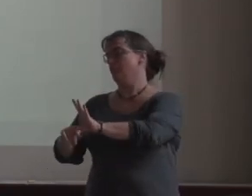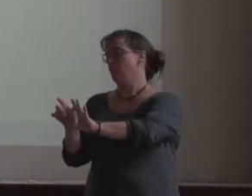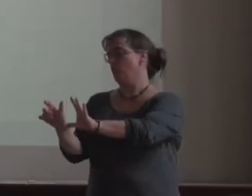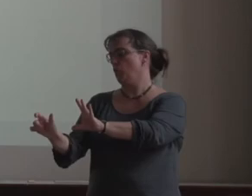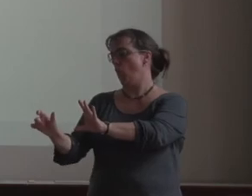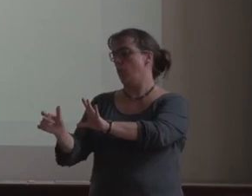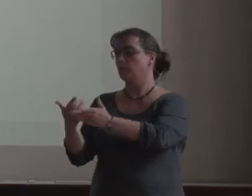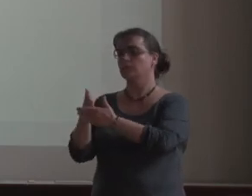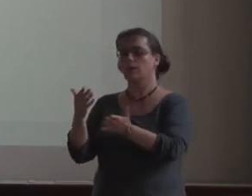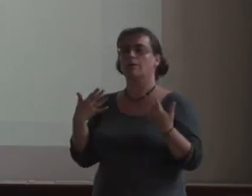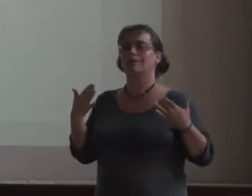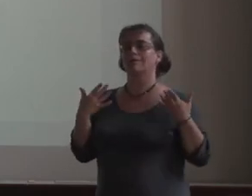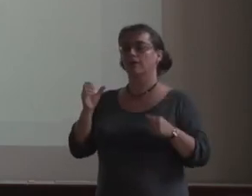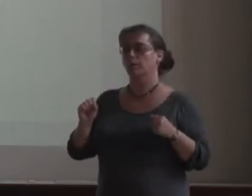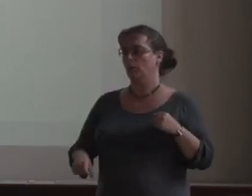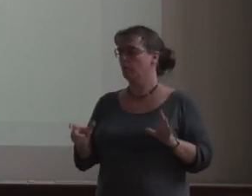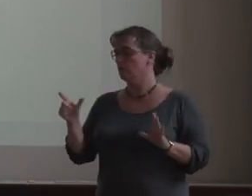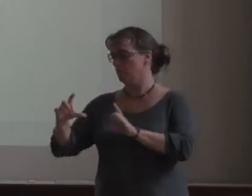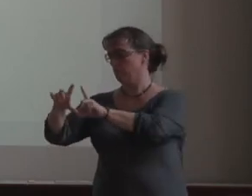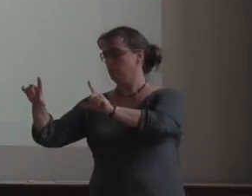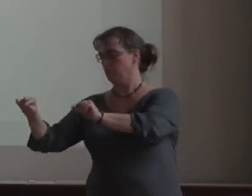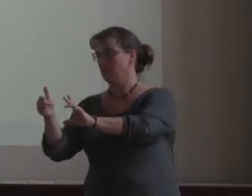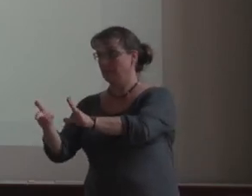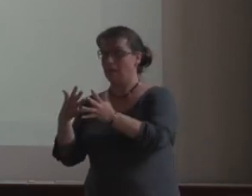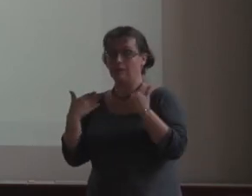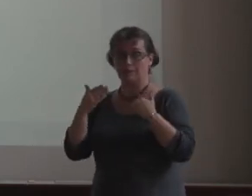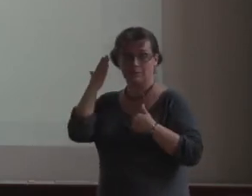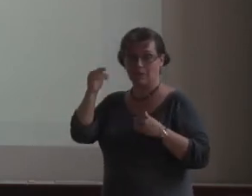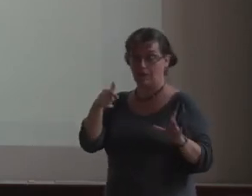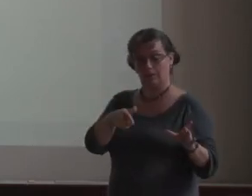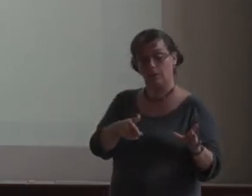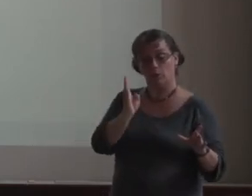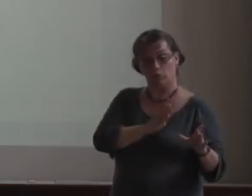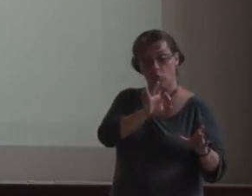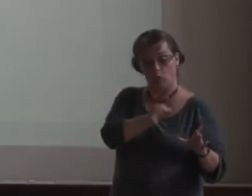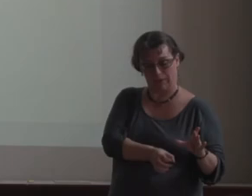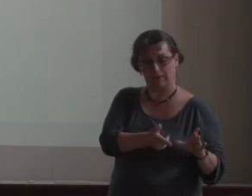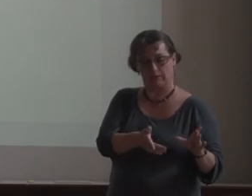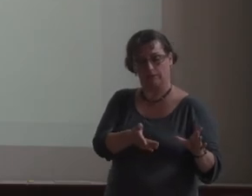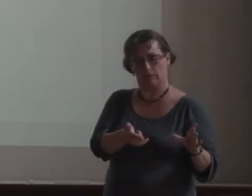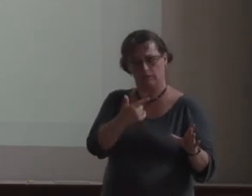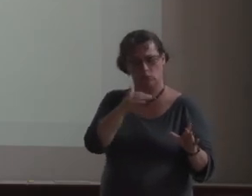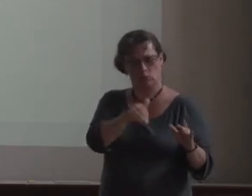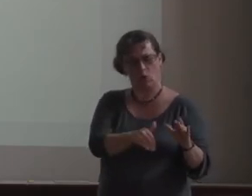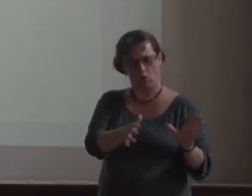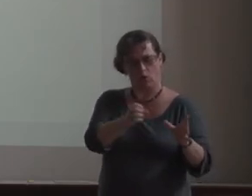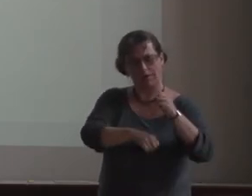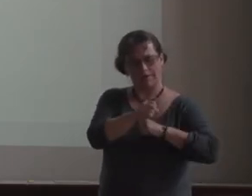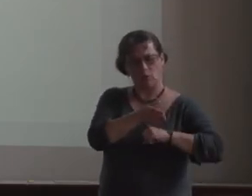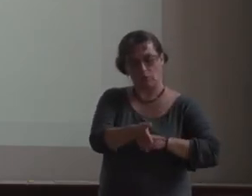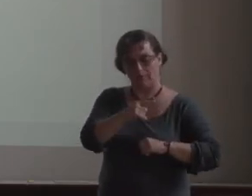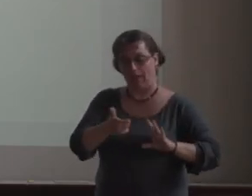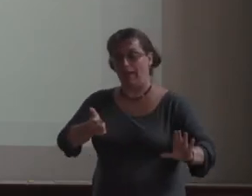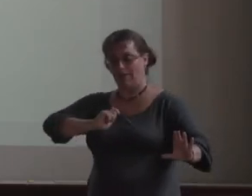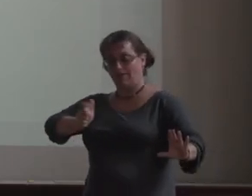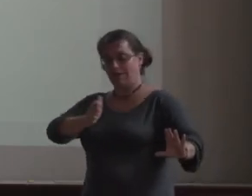la clim avec. La clim elle-même est un composant essentiel de la voiture, mais sa partie interface est dans la partie